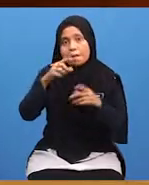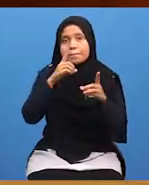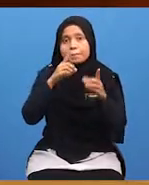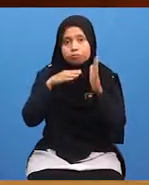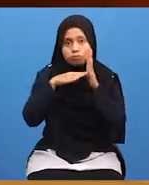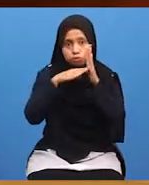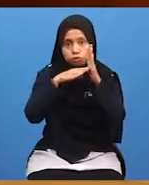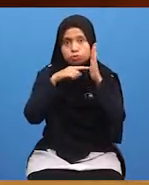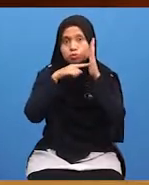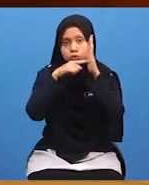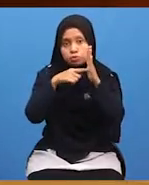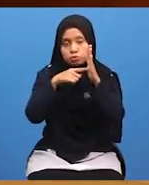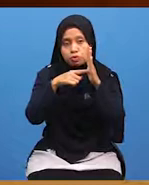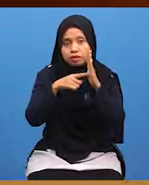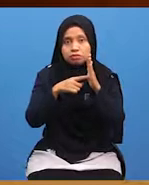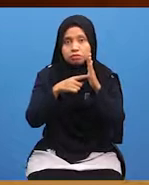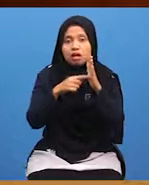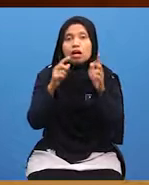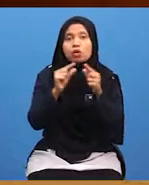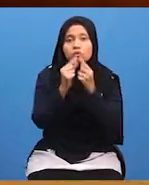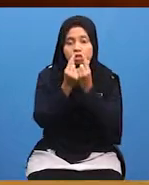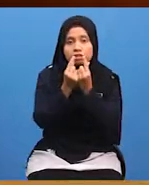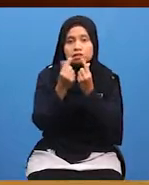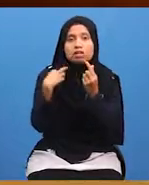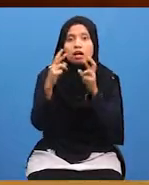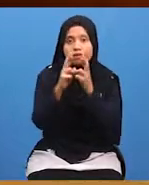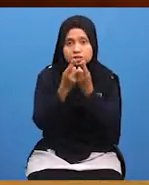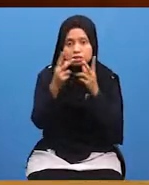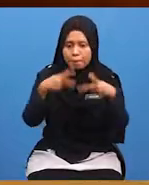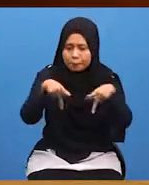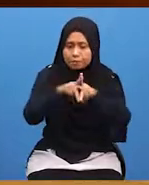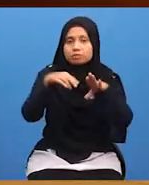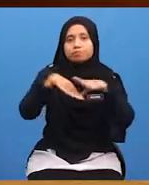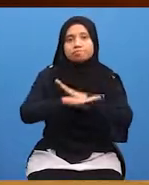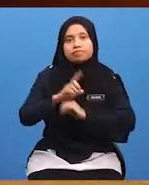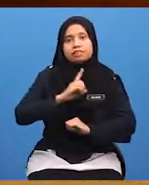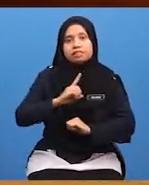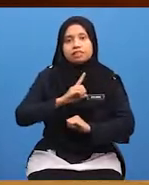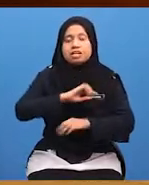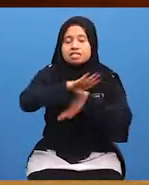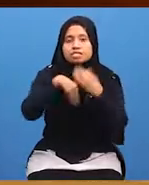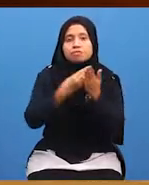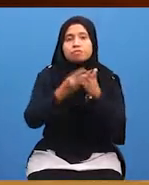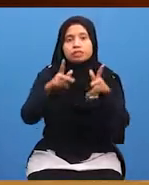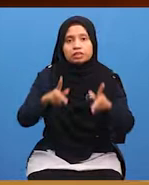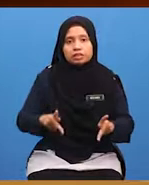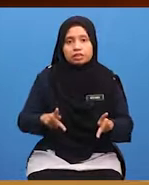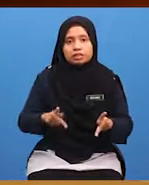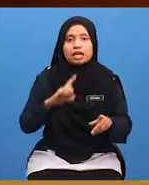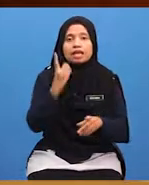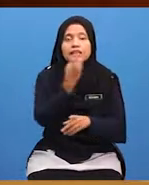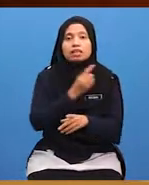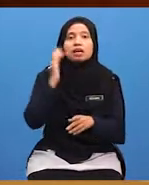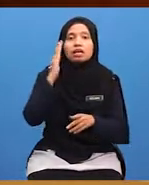ilmu pengetahuan merupakan risalah terpenting di dalam Islam. Para pelajar sekalian, kita